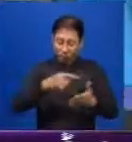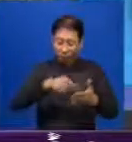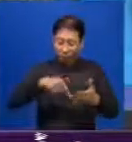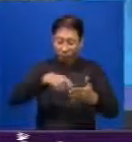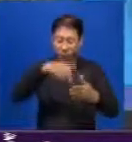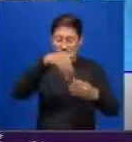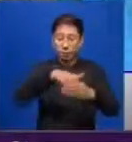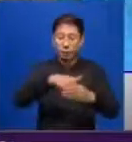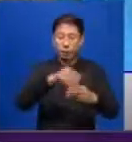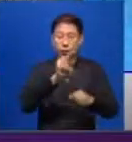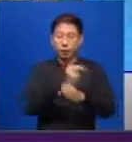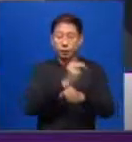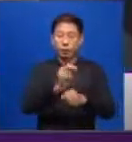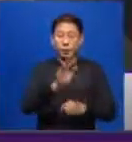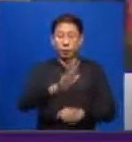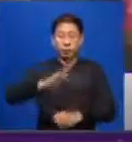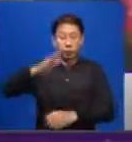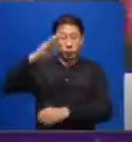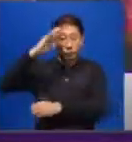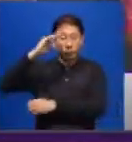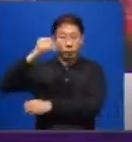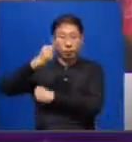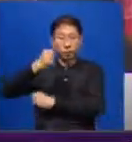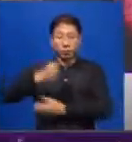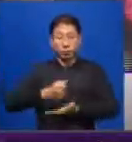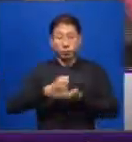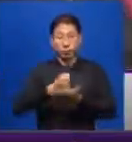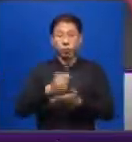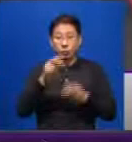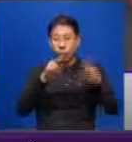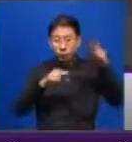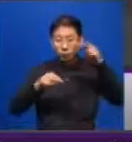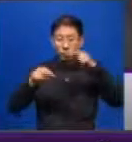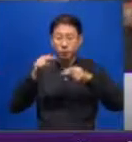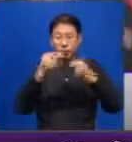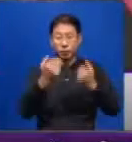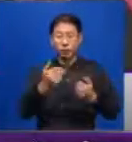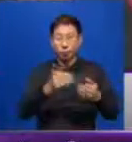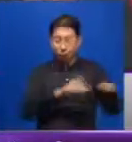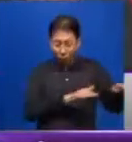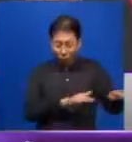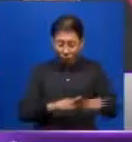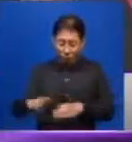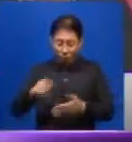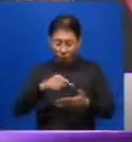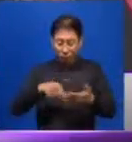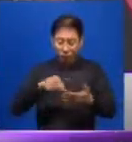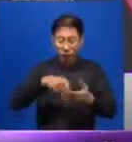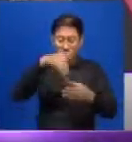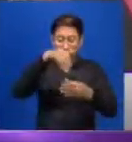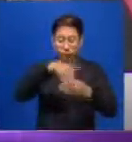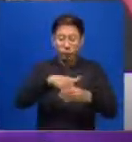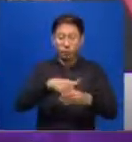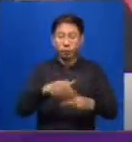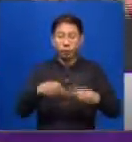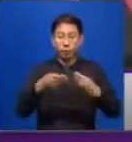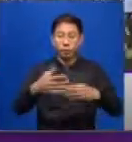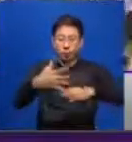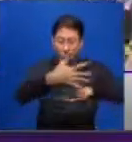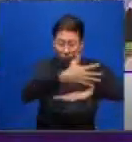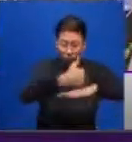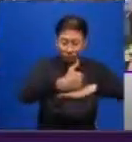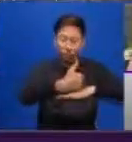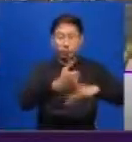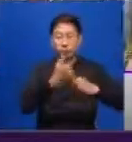ก็จะเป็นหน้าที่ของฝ่ายความมั่นคงในการดูแลทางนี้ความพร้อมในการจัดการเลือกตั้งก็ขึ้นอยู่กับฝ่ายการเมืองว่า